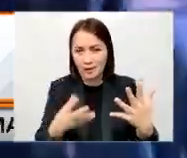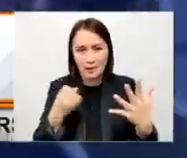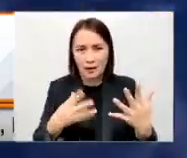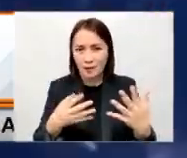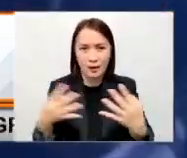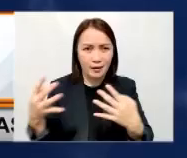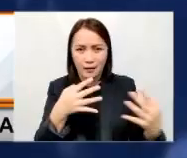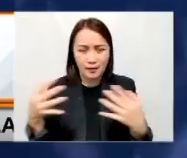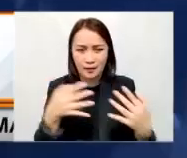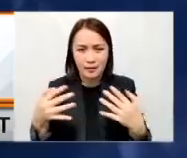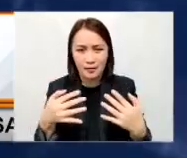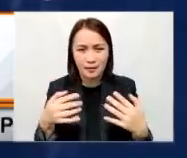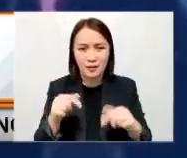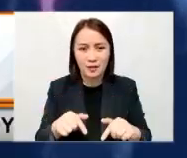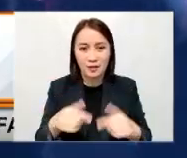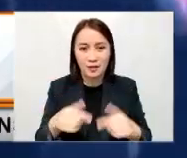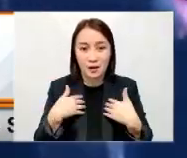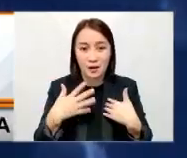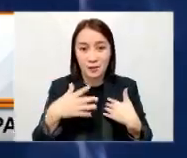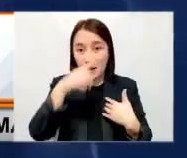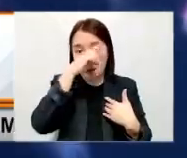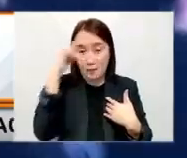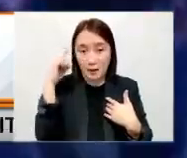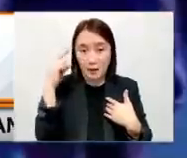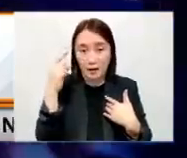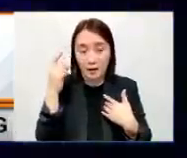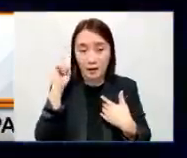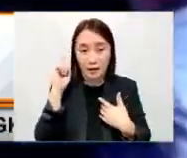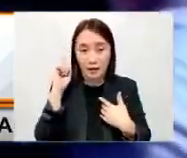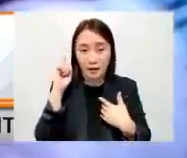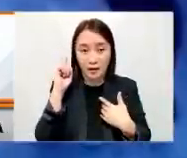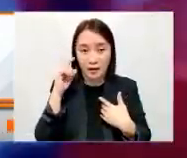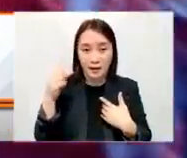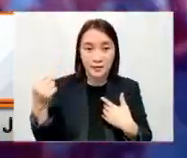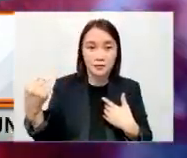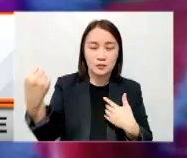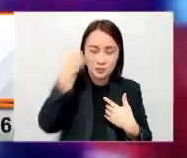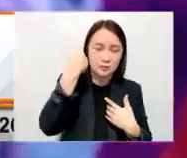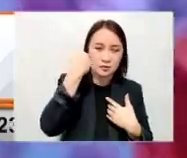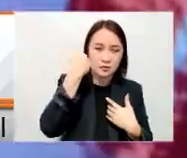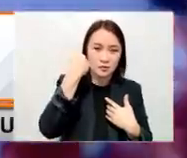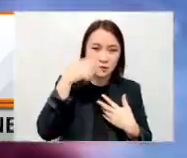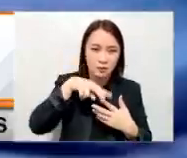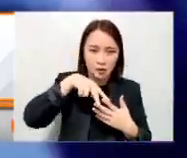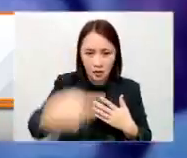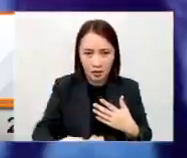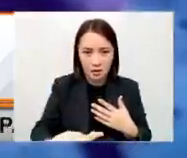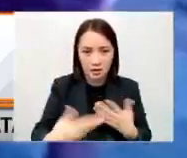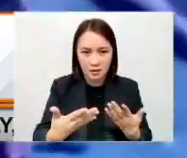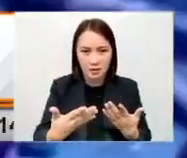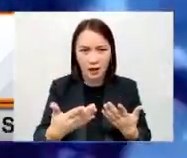rambulan. Ang lalaking nakaitim, sinuntok sa mukha, tumba. Ilang minutong tumagal ang